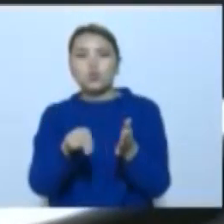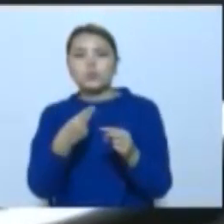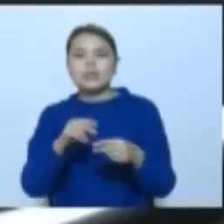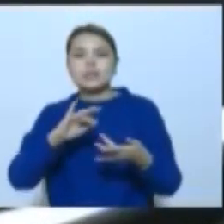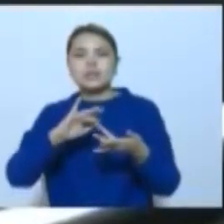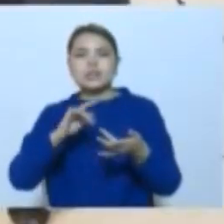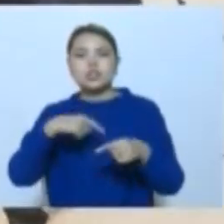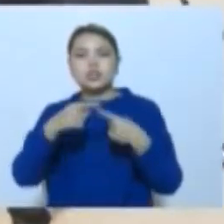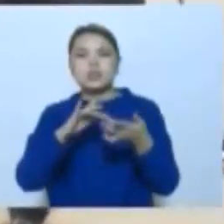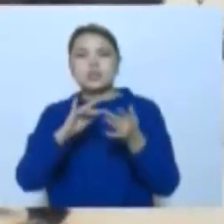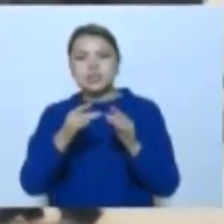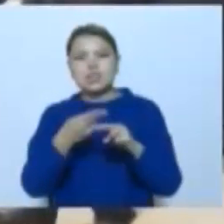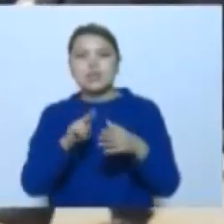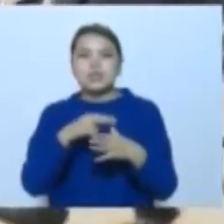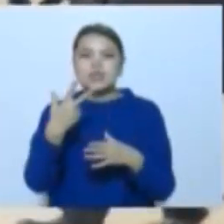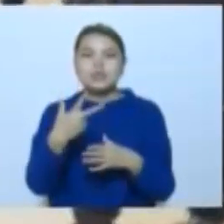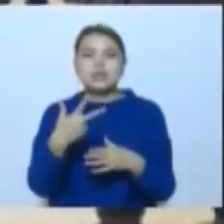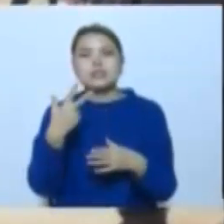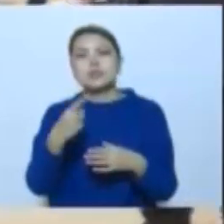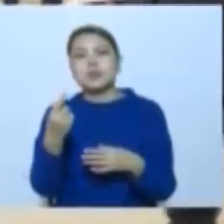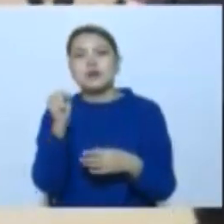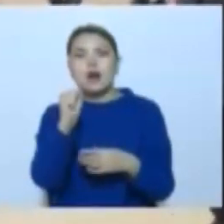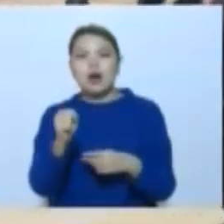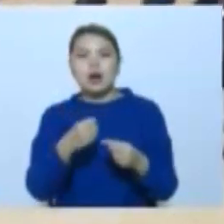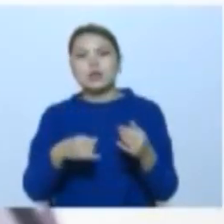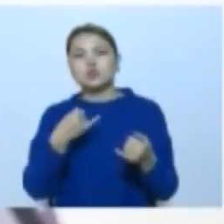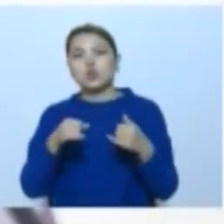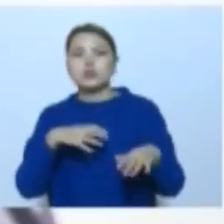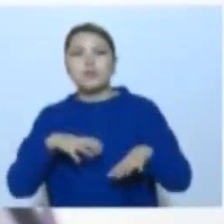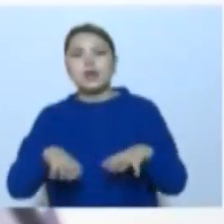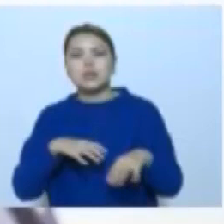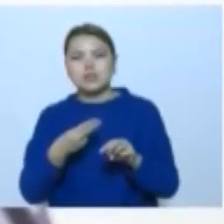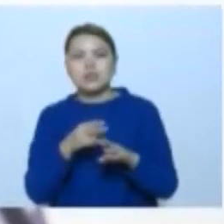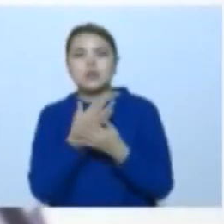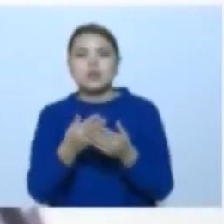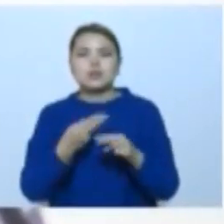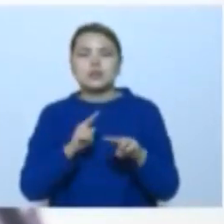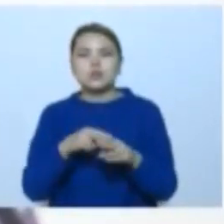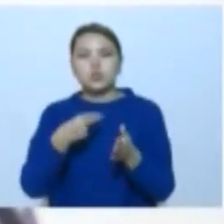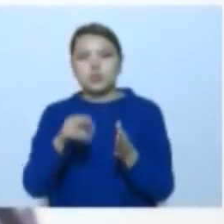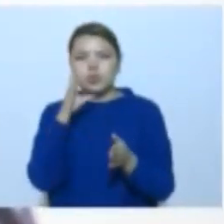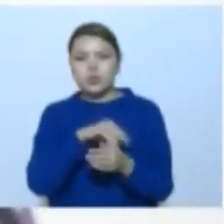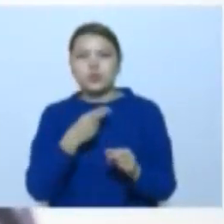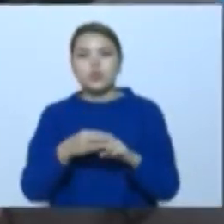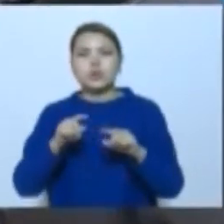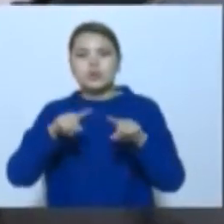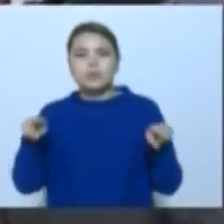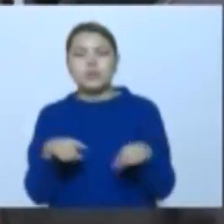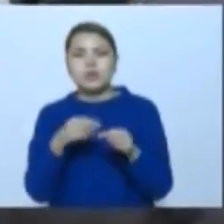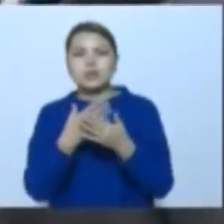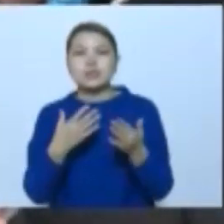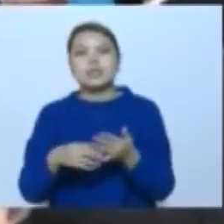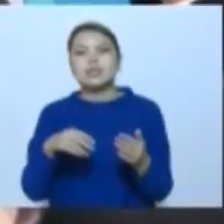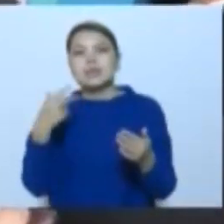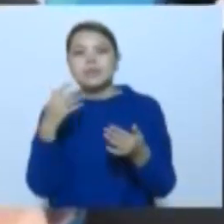павильоне расположенном в Т1 а микрорайоне возле жёлтого рынка в ближайшее время предпринимателям планируется организация продажи электронных